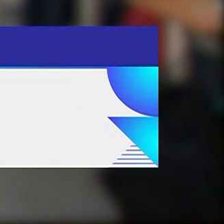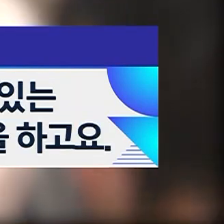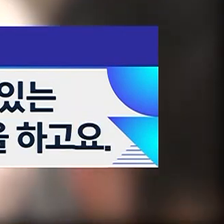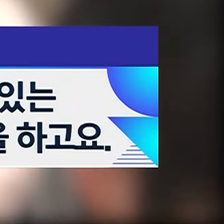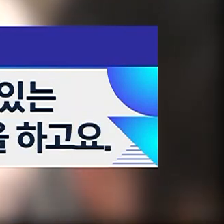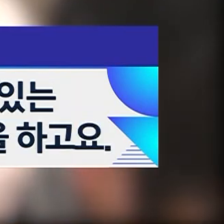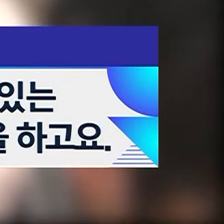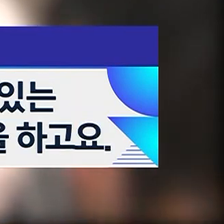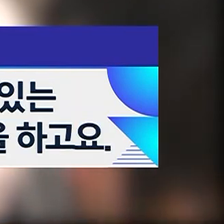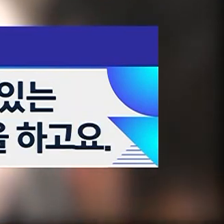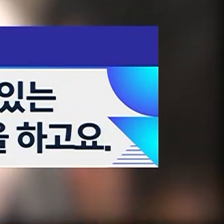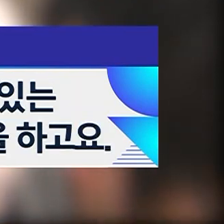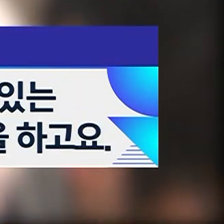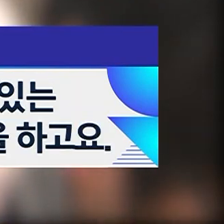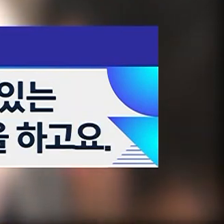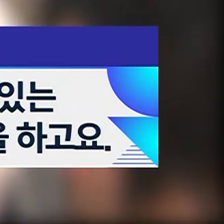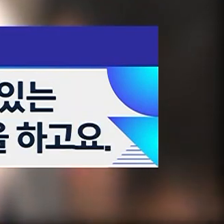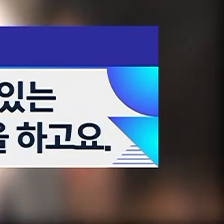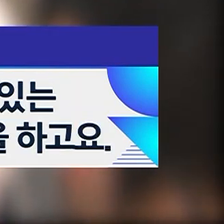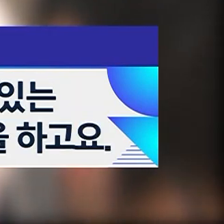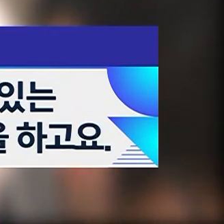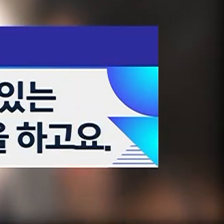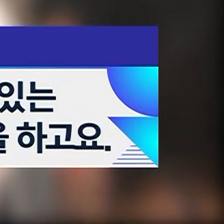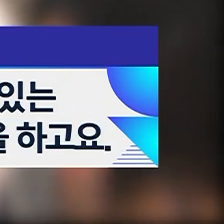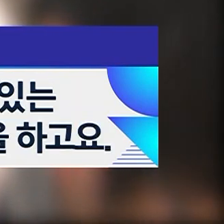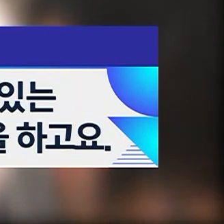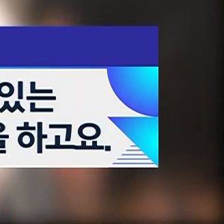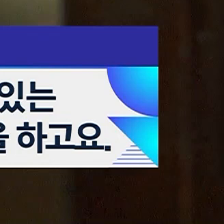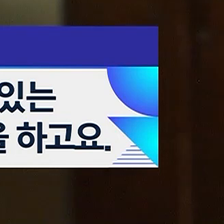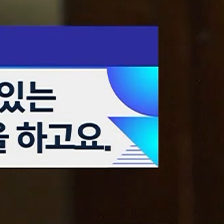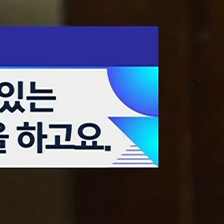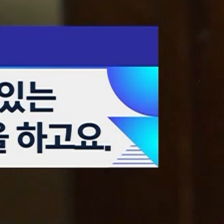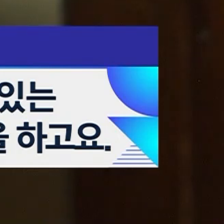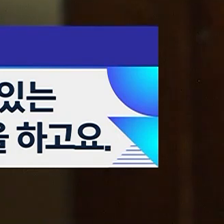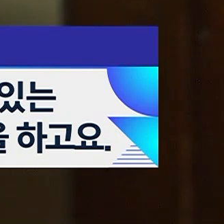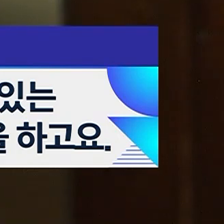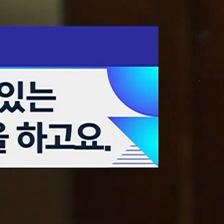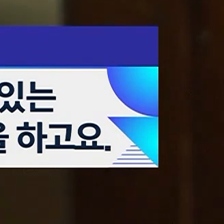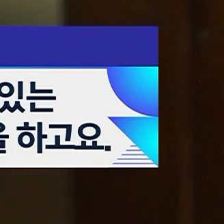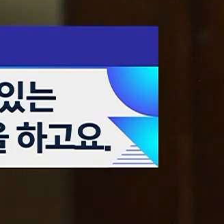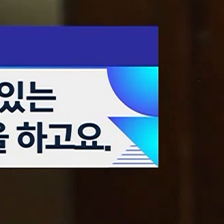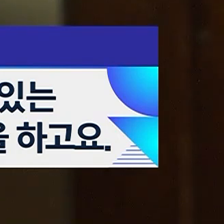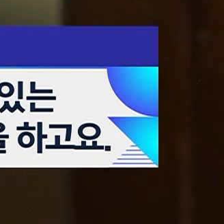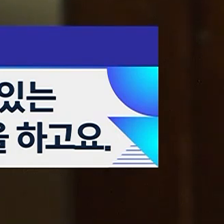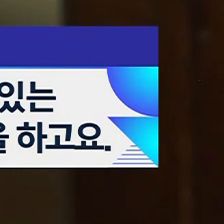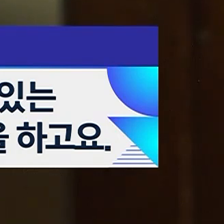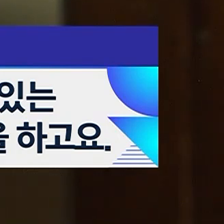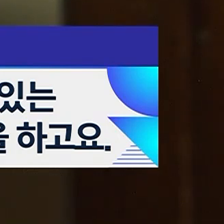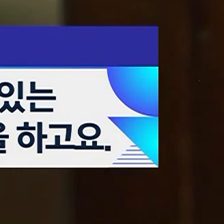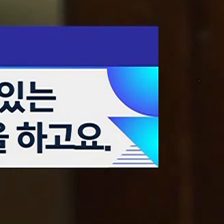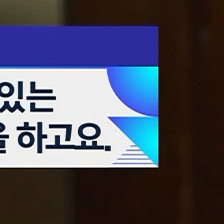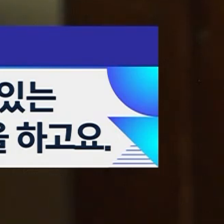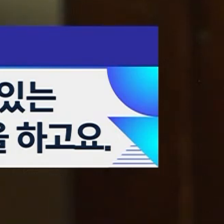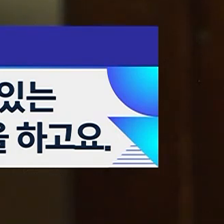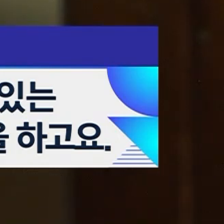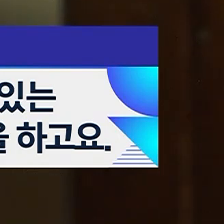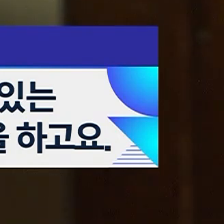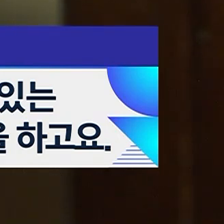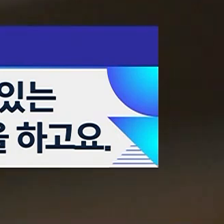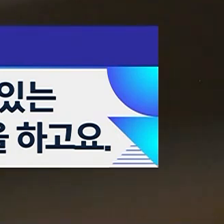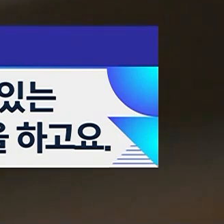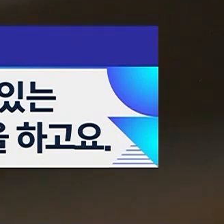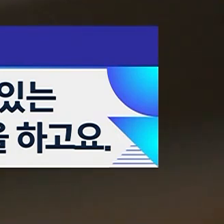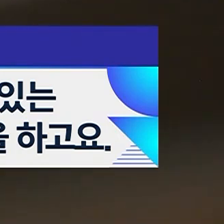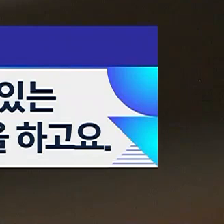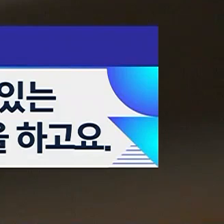다른 학생들의 학습권을 보호하기 위해서 제재하거나 지도할 수 있는 구체적 방법을